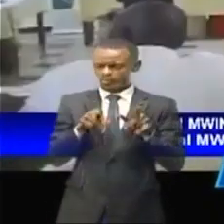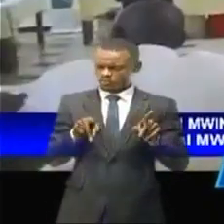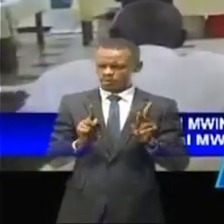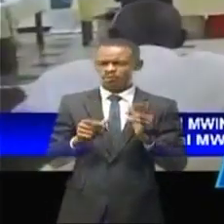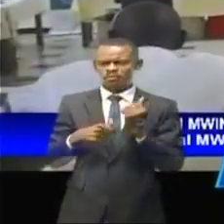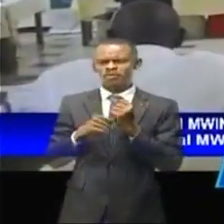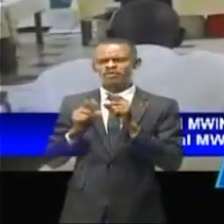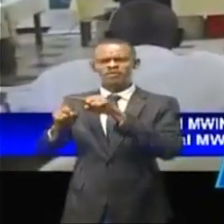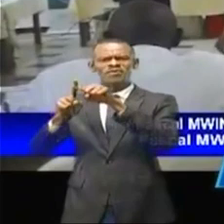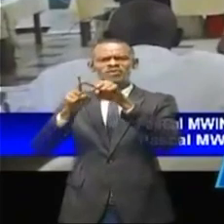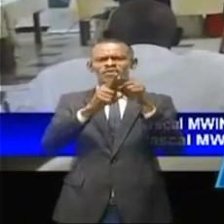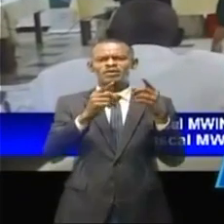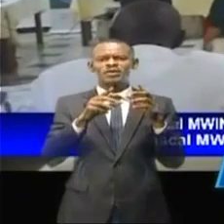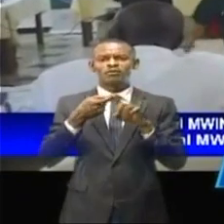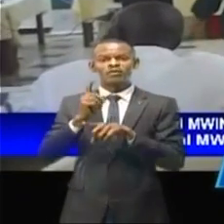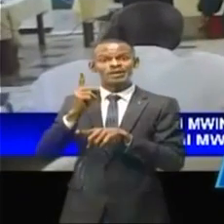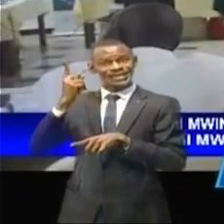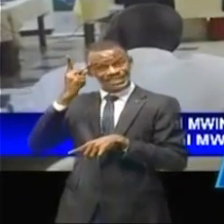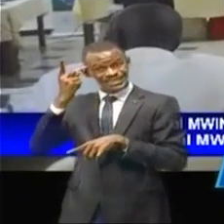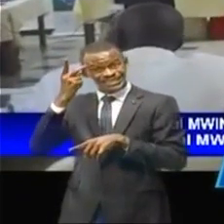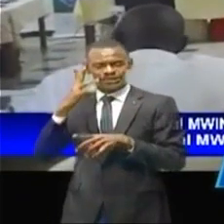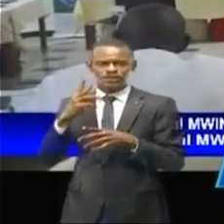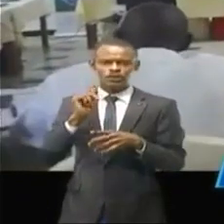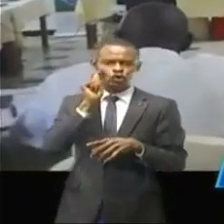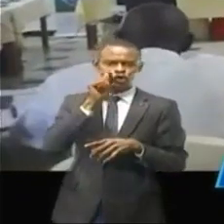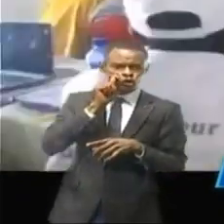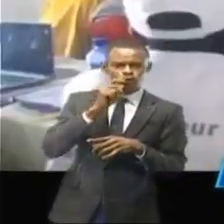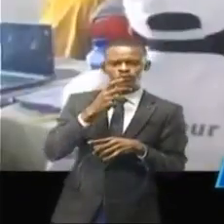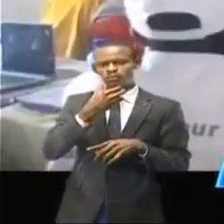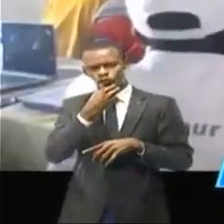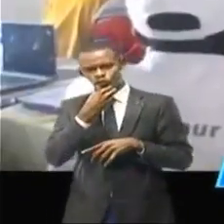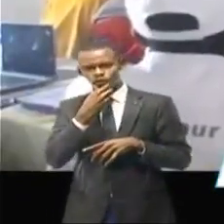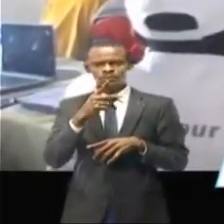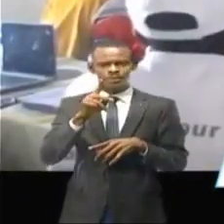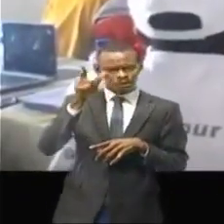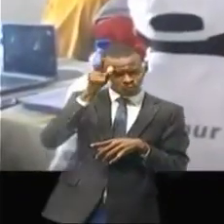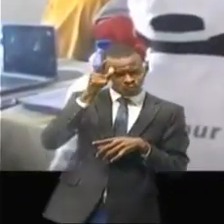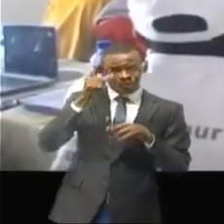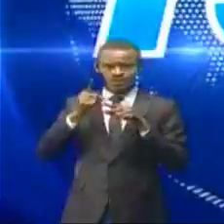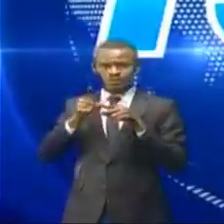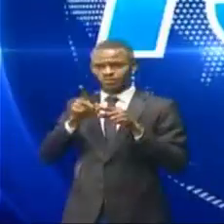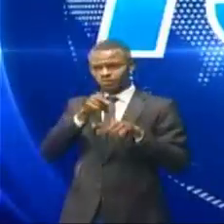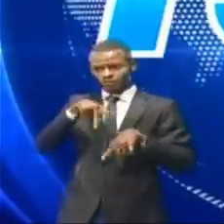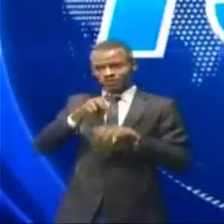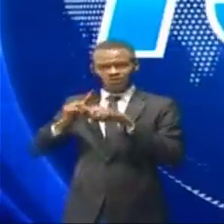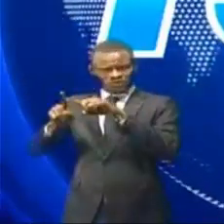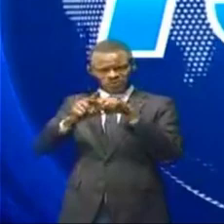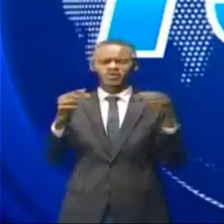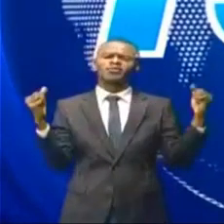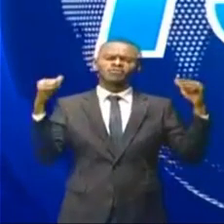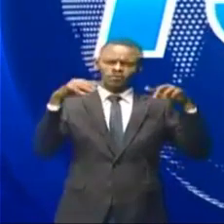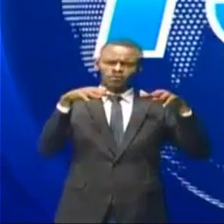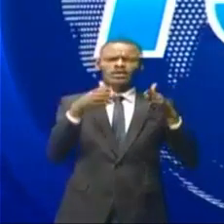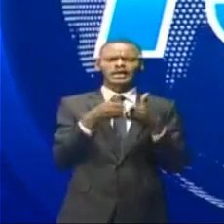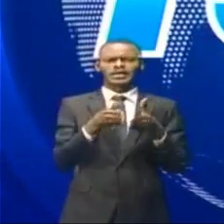participants venus de Kinshasa à Tshopo, Mbujimayi, Lubumbashi, Bukavu, Uvira et Plan.